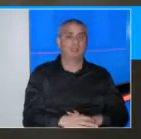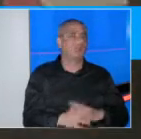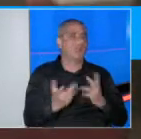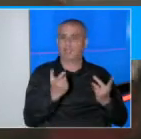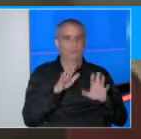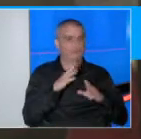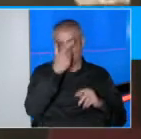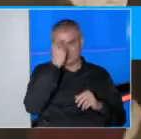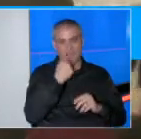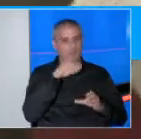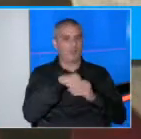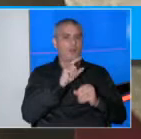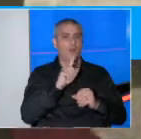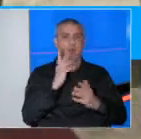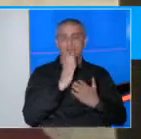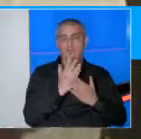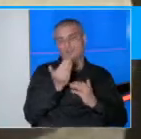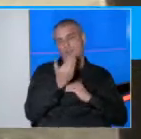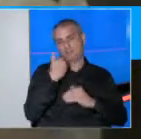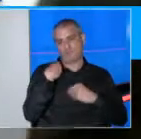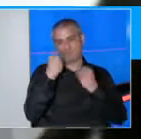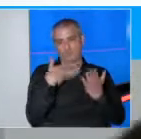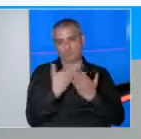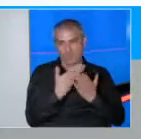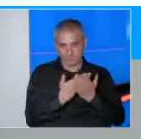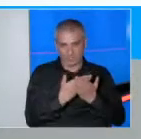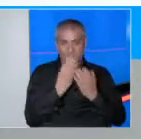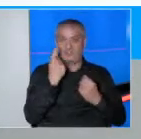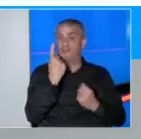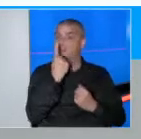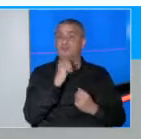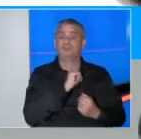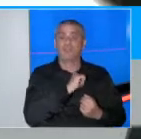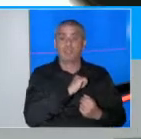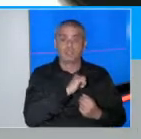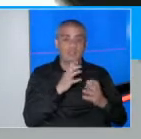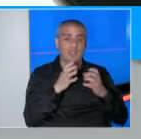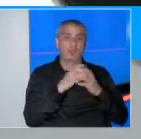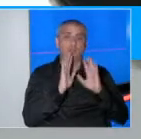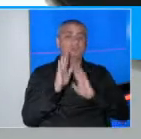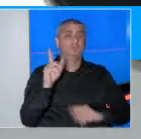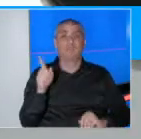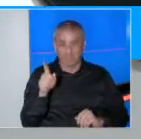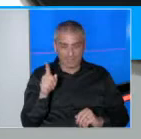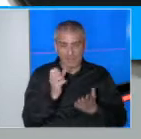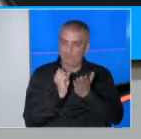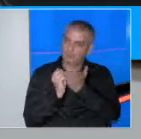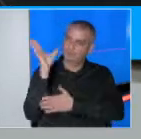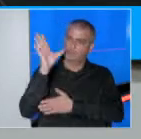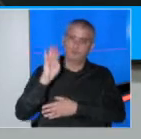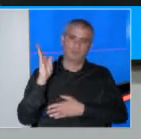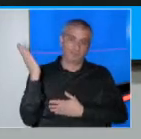אומר שהוא לא יהיה? כבר לפני זה נתנו להם הצעות, הדבר היחיד שעניין את גוש השנאה זה להדיח את